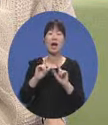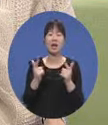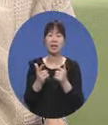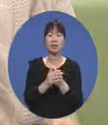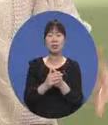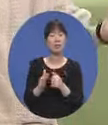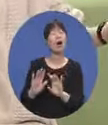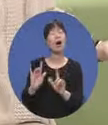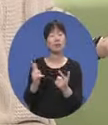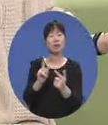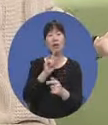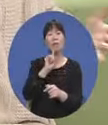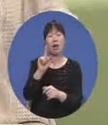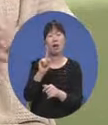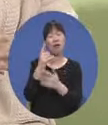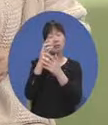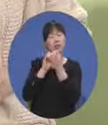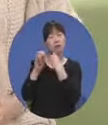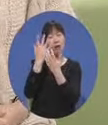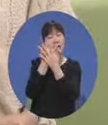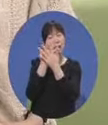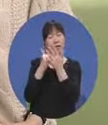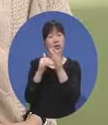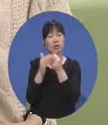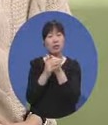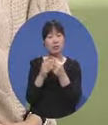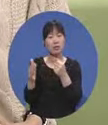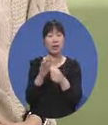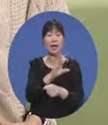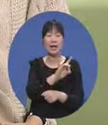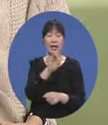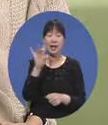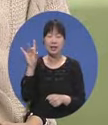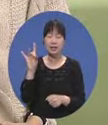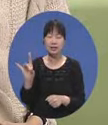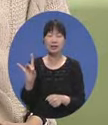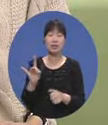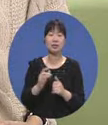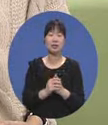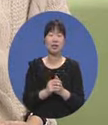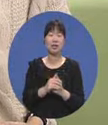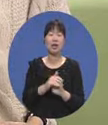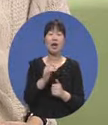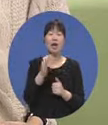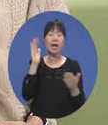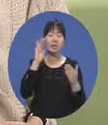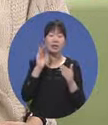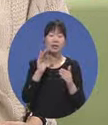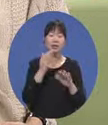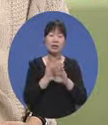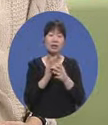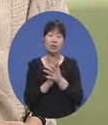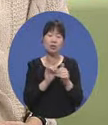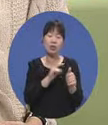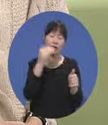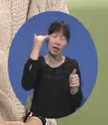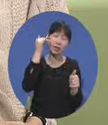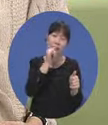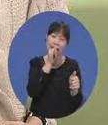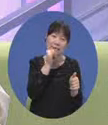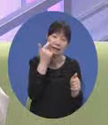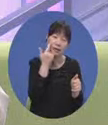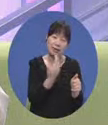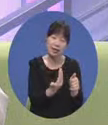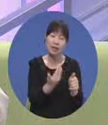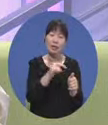아니니까 아니라고 얘기하기가 그래요. 좀 애매한 거죠. 그래서 그럴 때는 가끔은 아이들이 너를 건드리거나 괴롭힐 때도 있니? 내지는